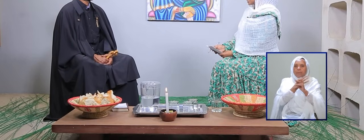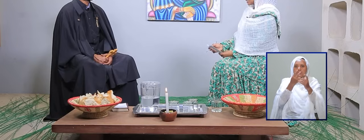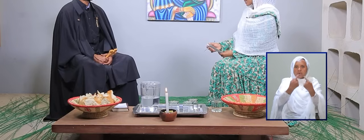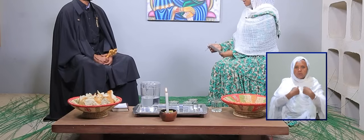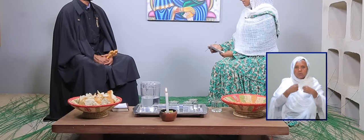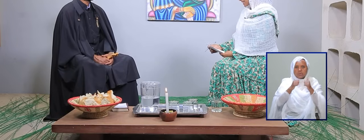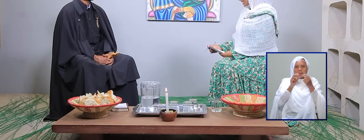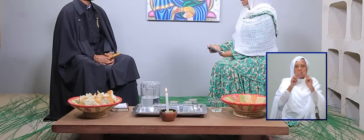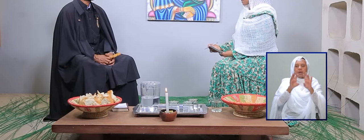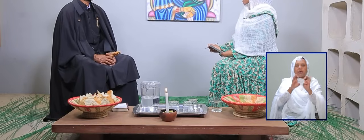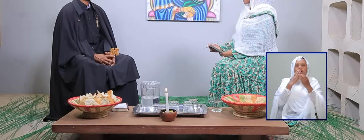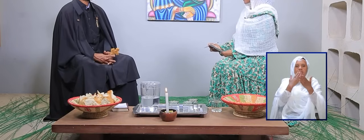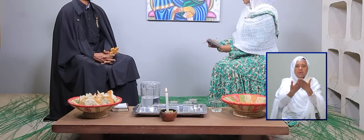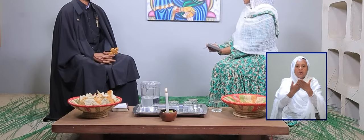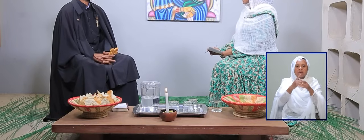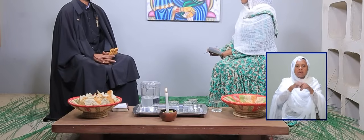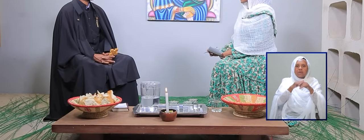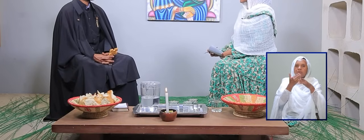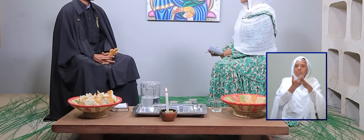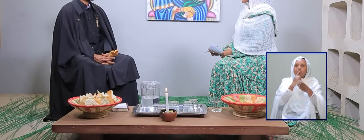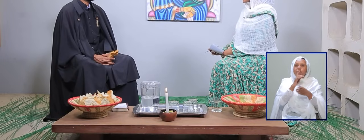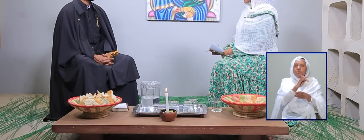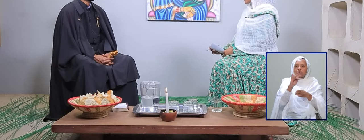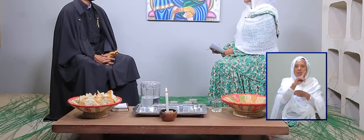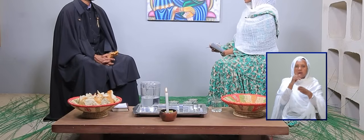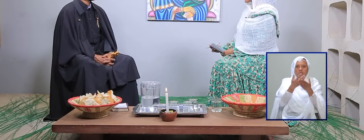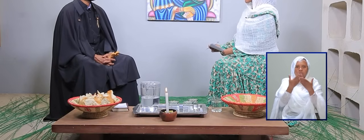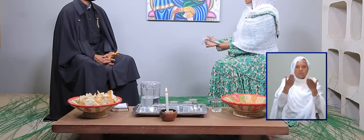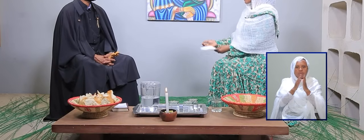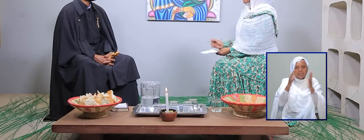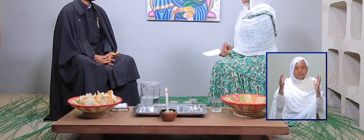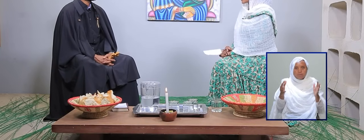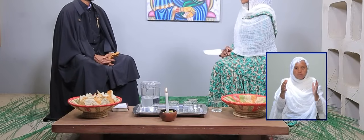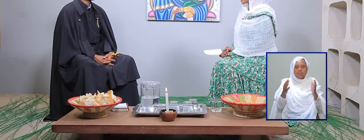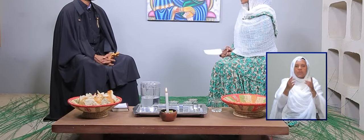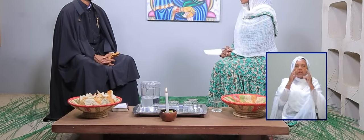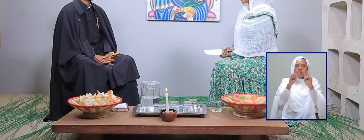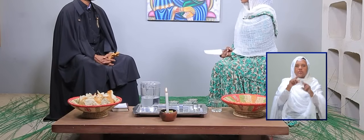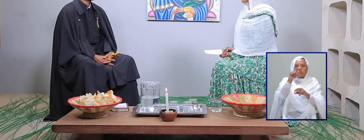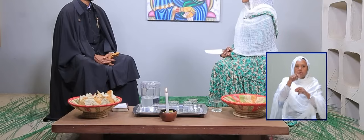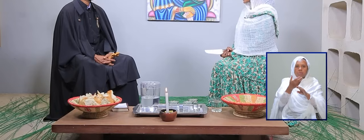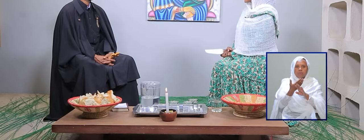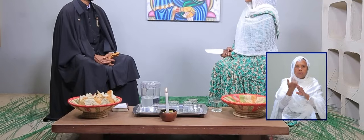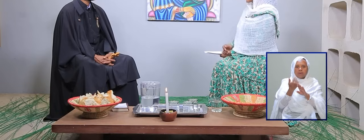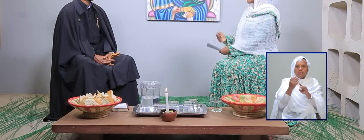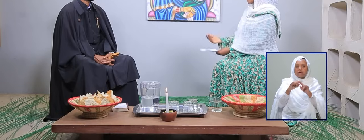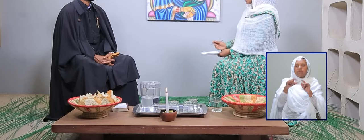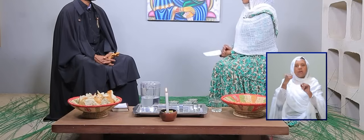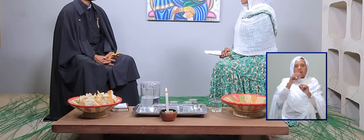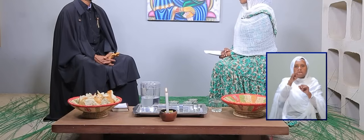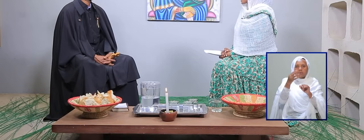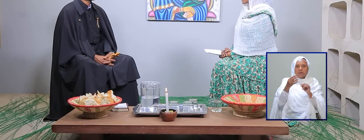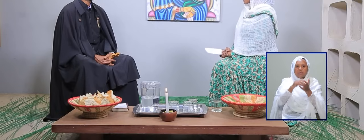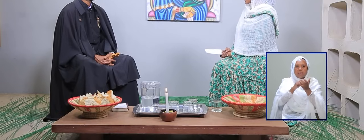ስለነገሩን እጅግ በጣም አድርገን እናመሰግናለን። ያው ሰዓት ስለሚገድበን ነው እንጂ አንዳንድ ጉዳዮችን በሰፊው ልናያቸው ይገቡ ነበር። እንግዲህ